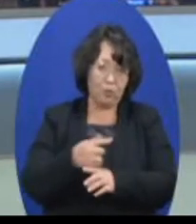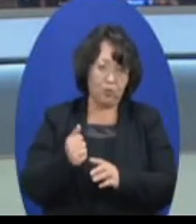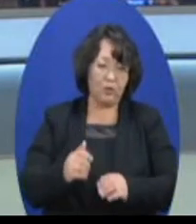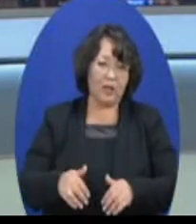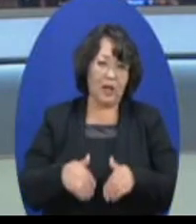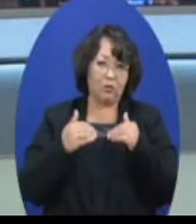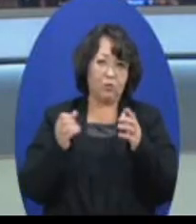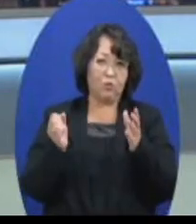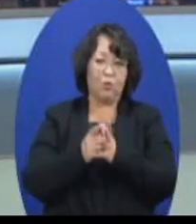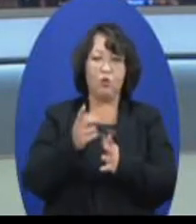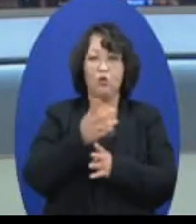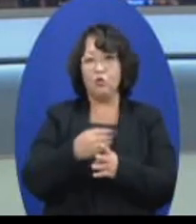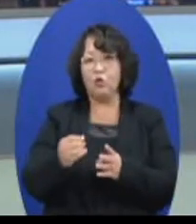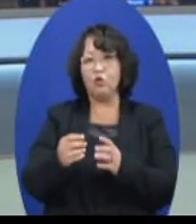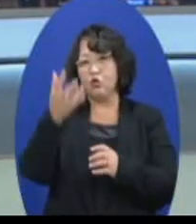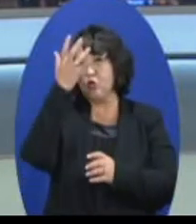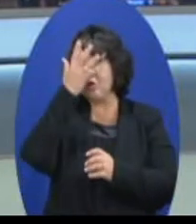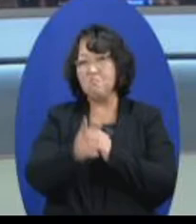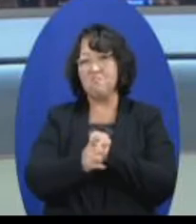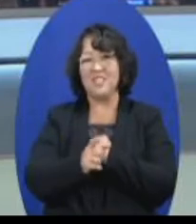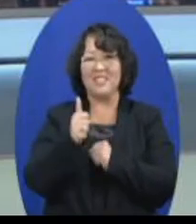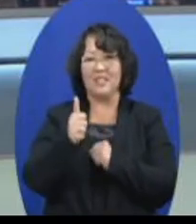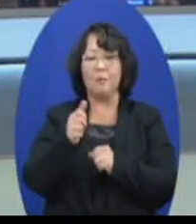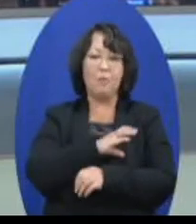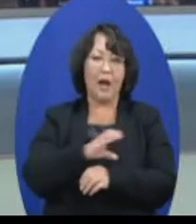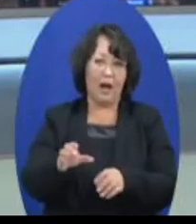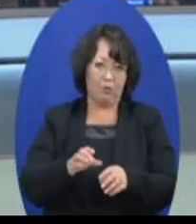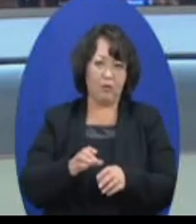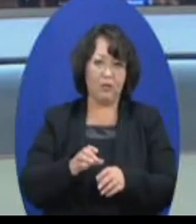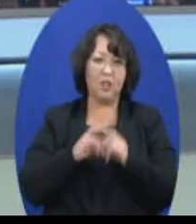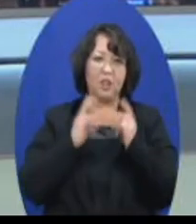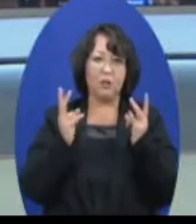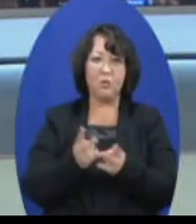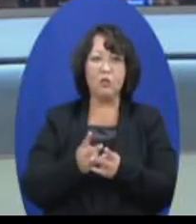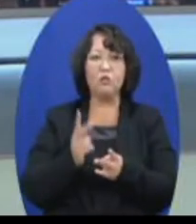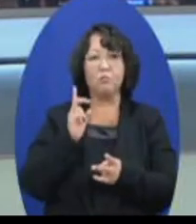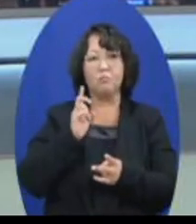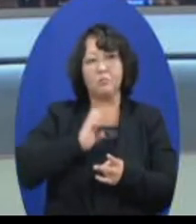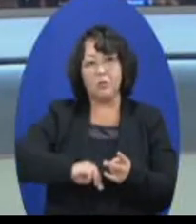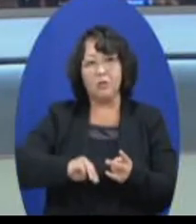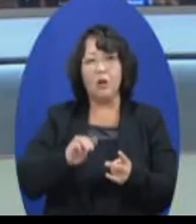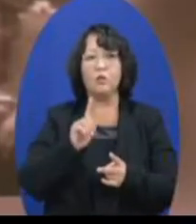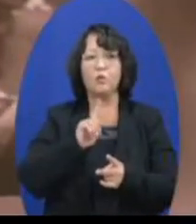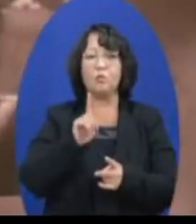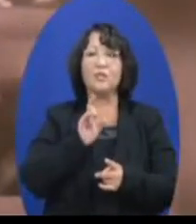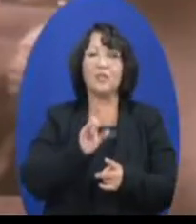чухал нөлөөтэй төрийн мэргэжсэн байгууллага гэж нийгмийн зүтгэлд нүүр дүгнэж байна.